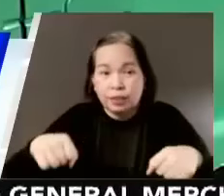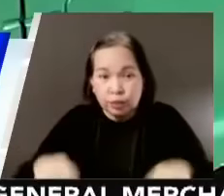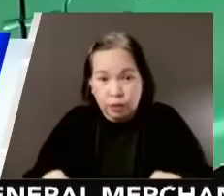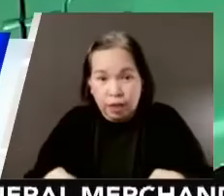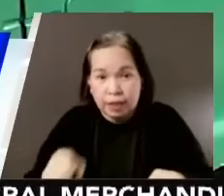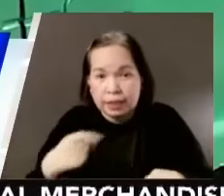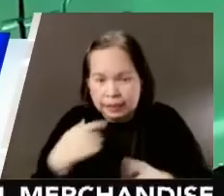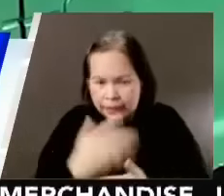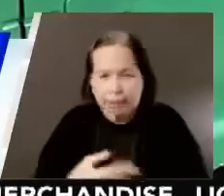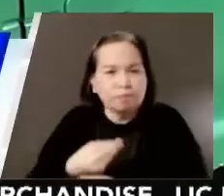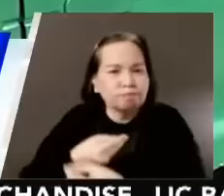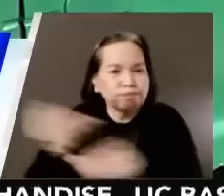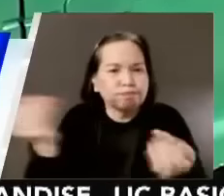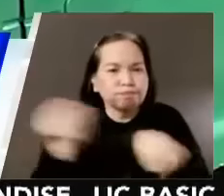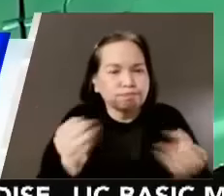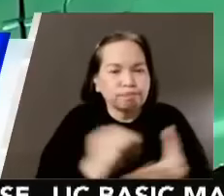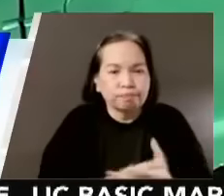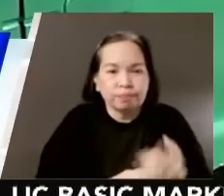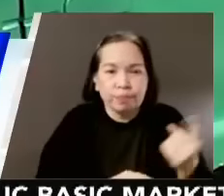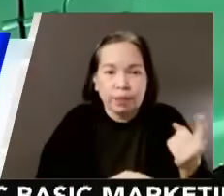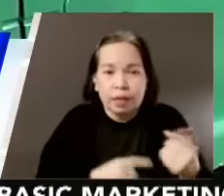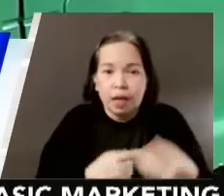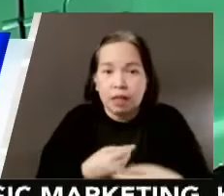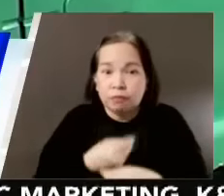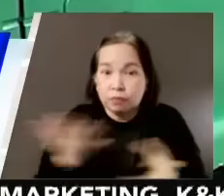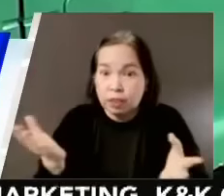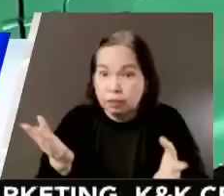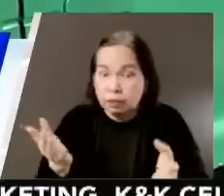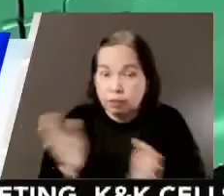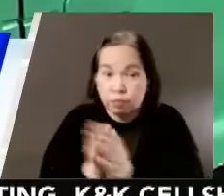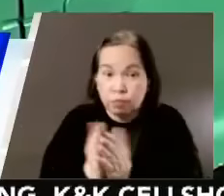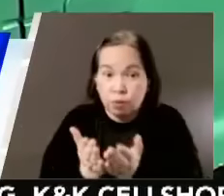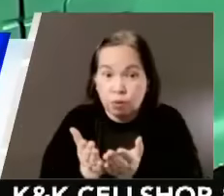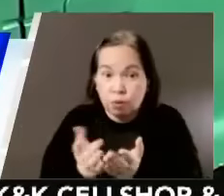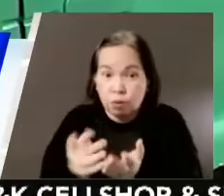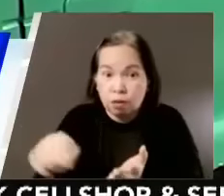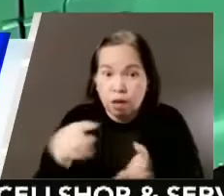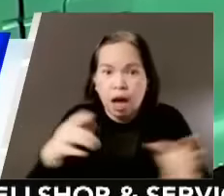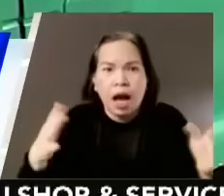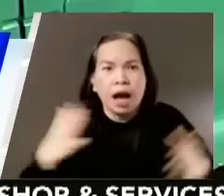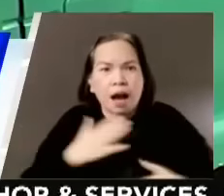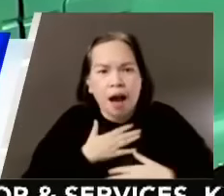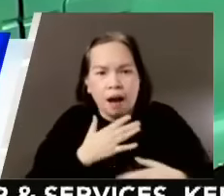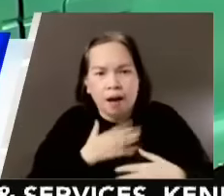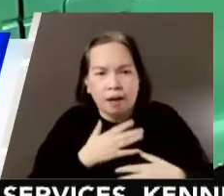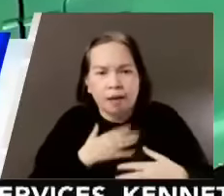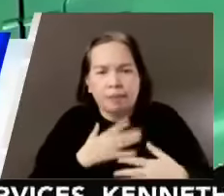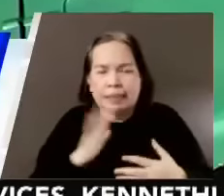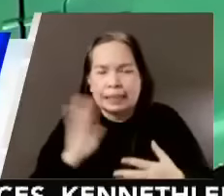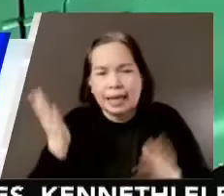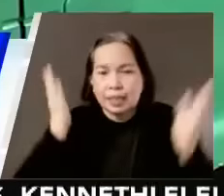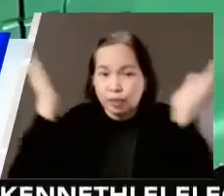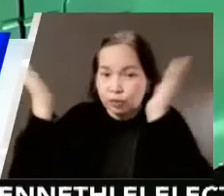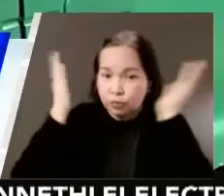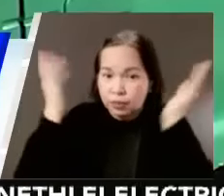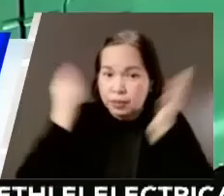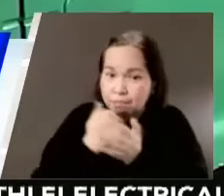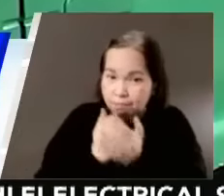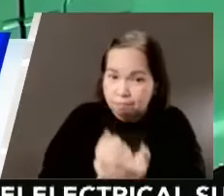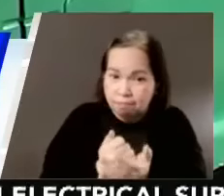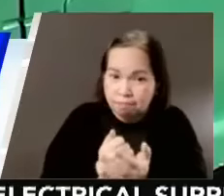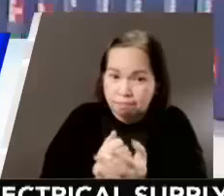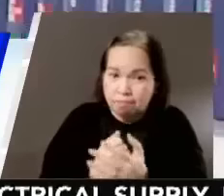Yung pagbibigay ng walang bayad, ng libre, isang serbisyo o pagtulong sa ating kapwa na mamanahin ng iba't